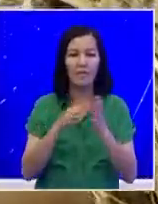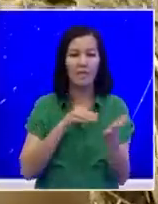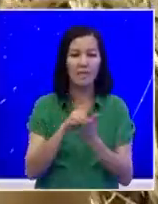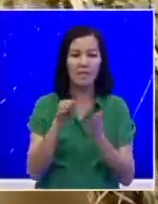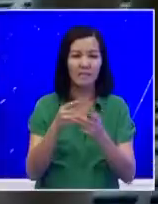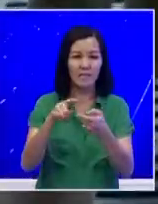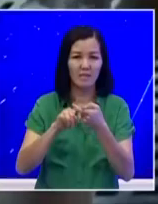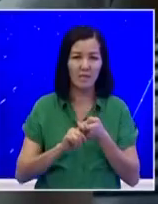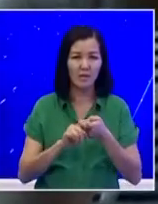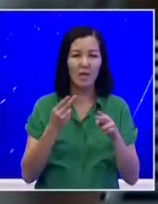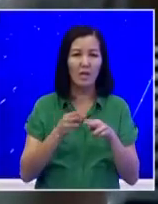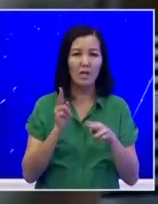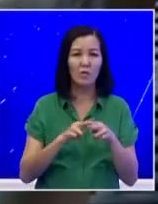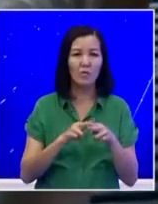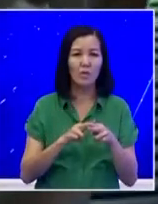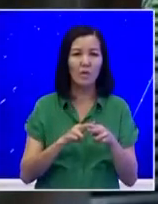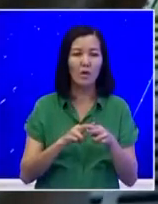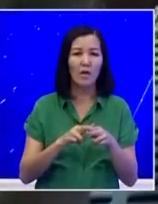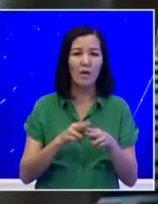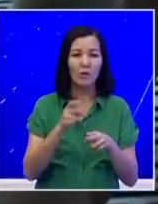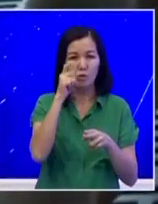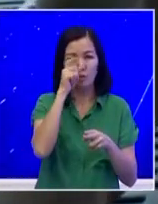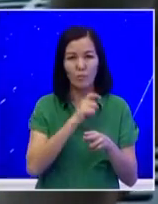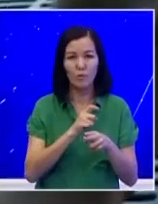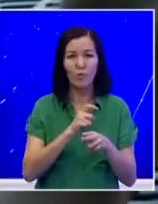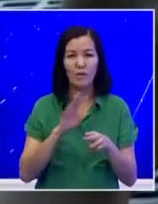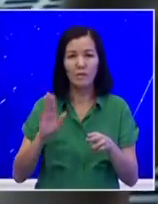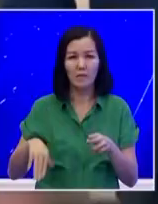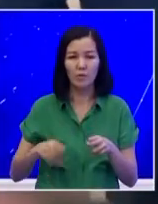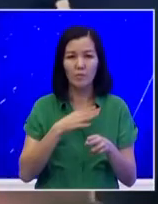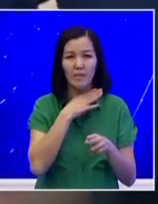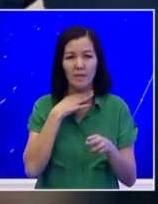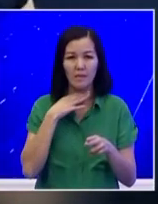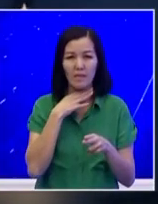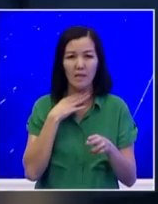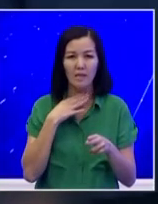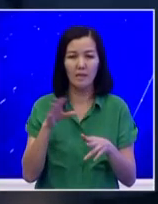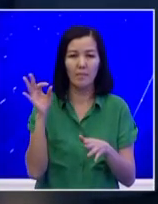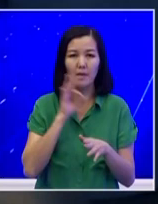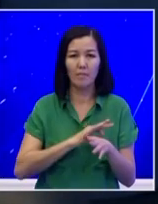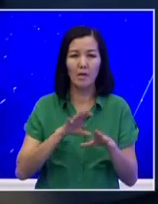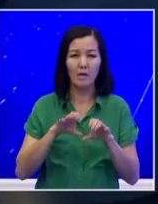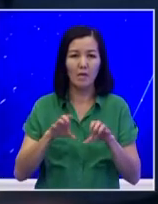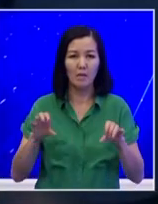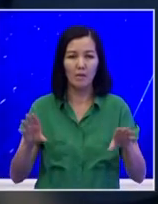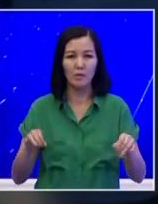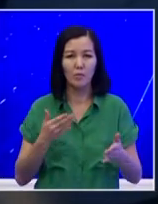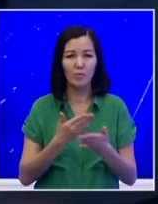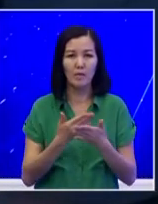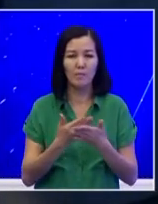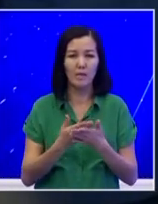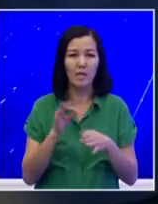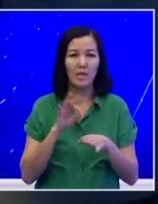свиньи, которые идут на забой. Это очень плохо, так как затем с их мясом, иногда уже переработанным в колбасу,